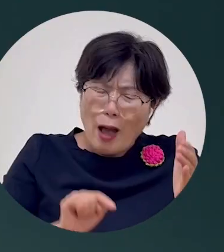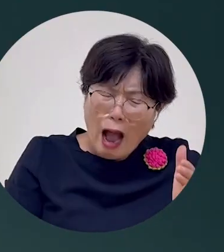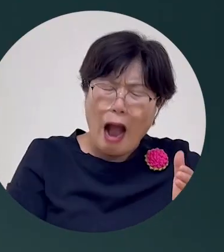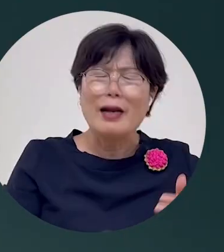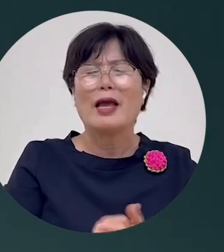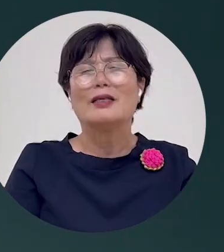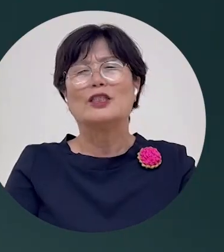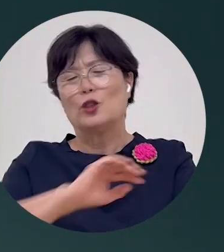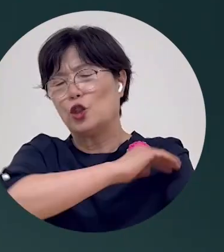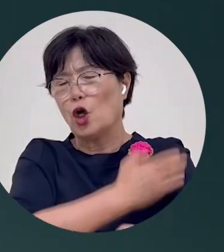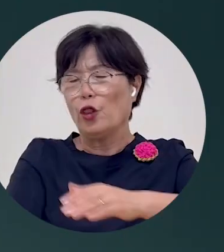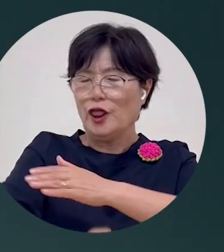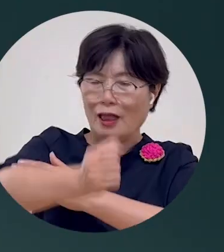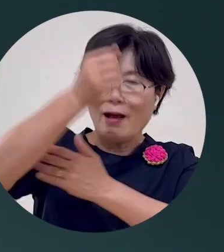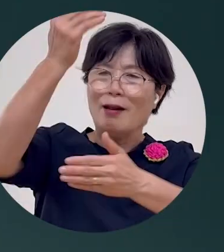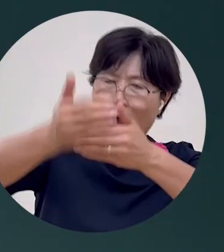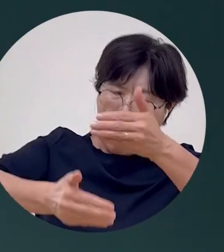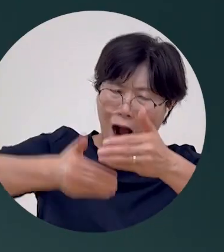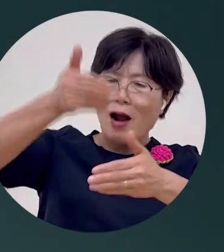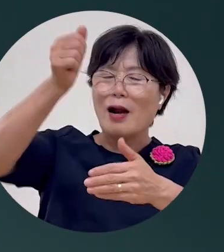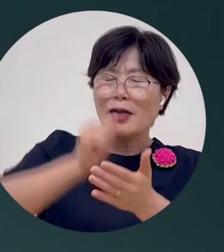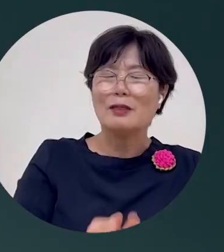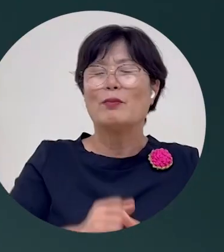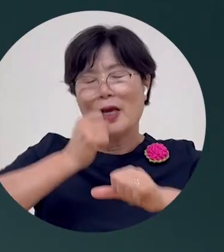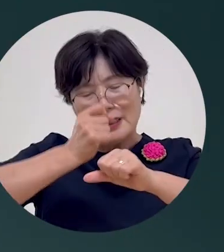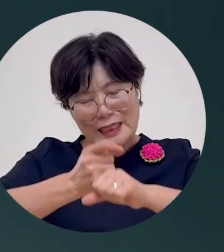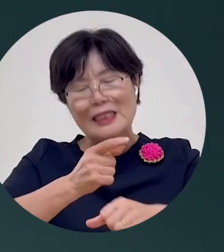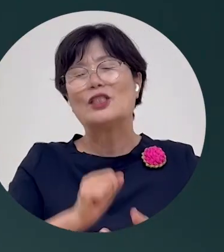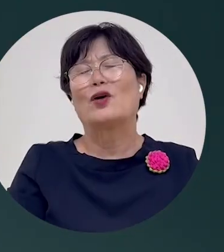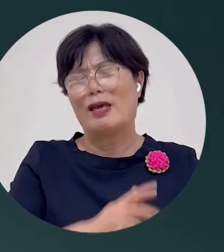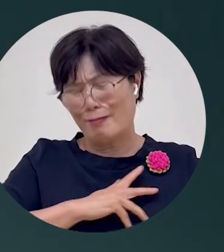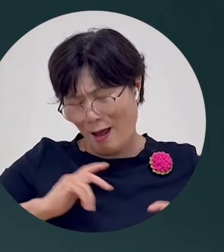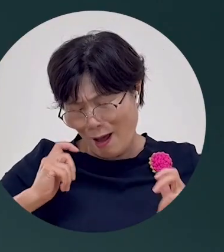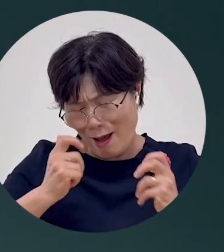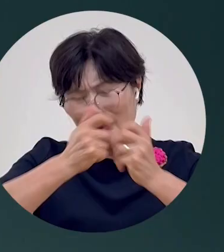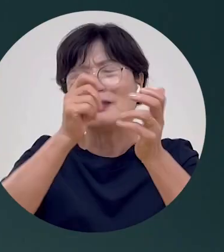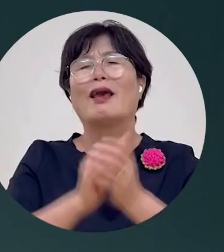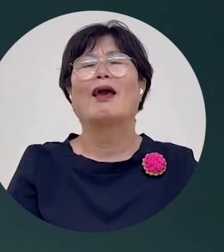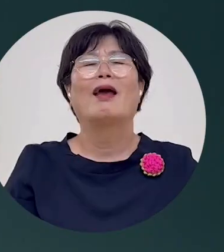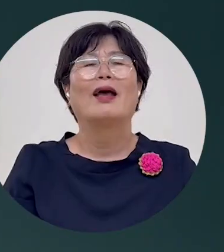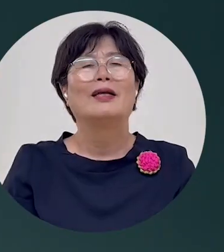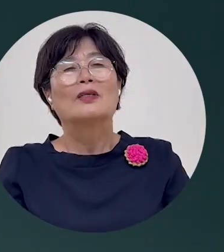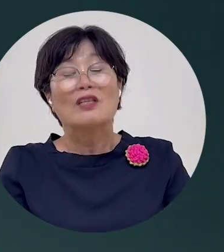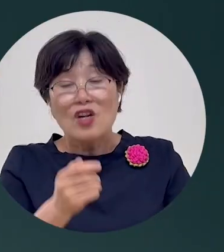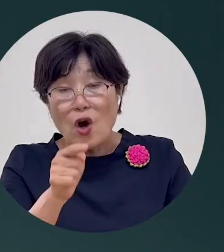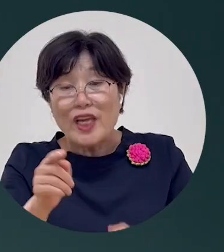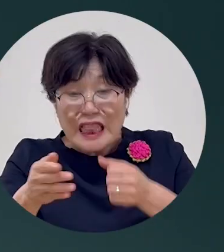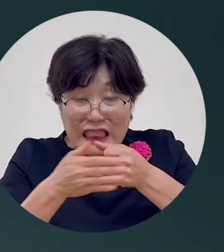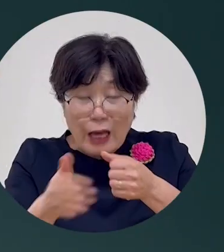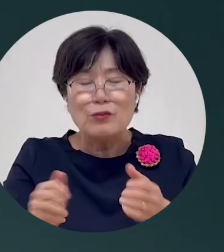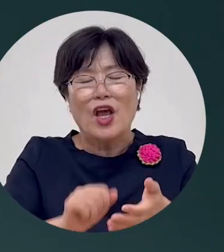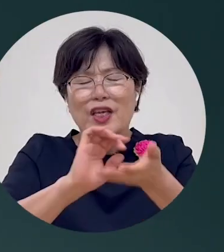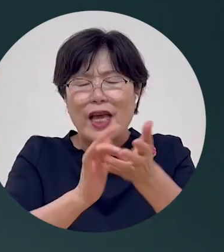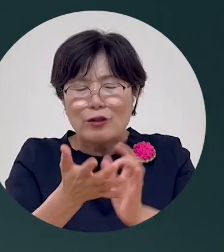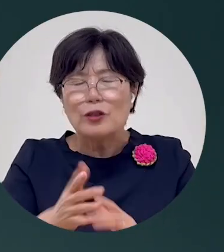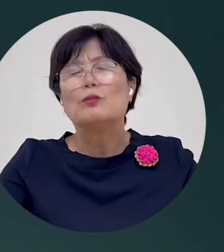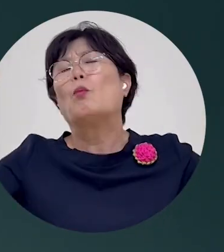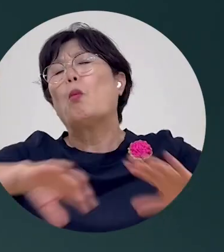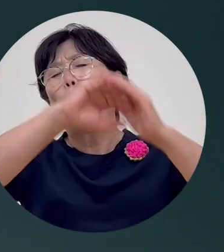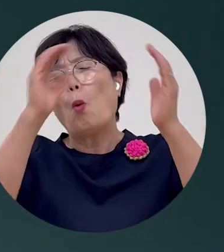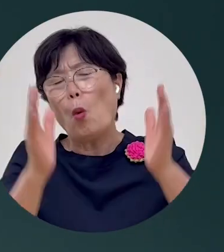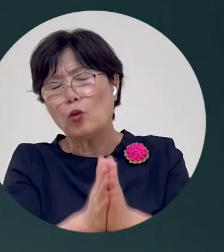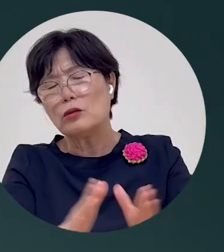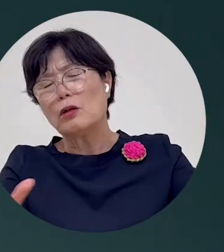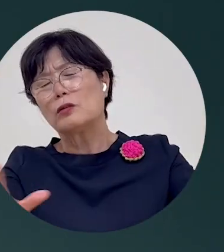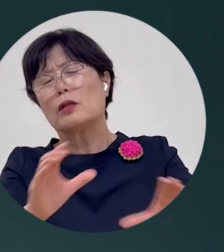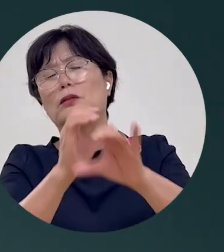전지전능한 뭐가 있다고요? 신성이 가득합니다. 자, 그래서 예수님은 모든 것을 다 지켜보시고